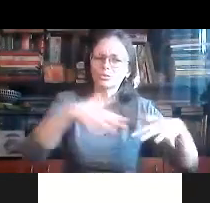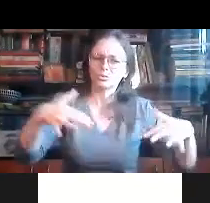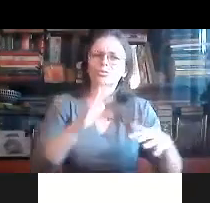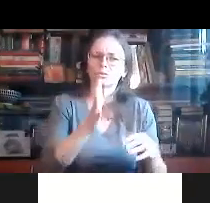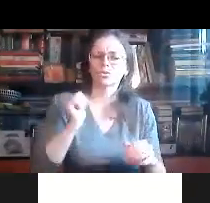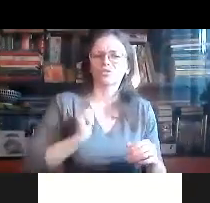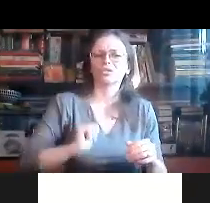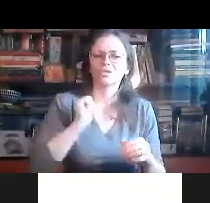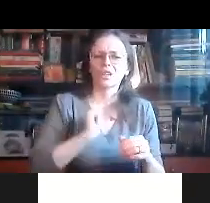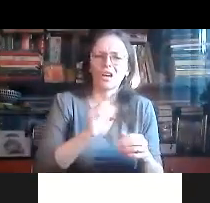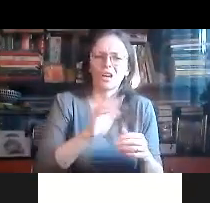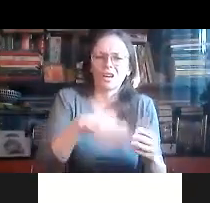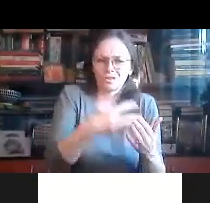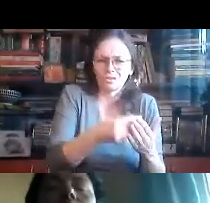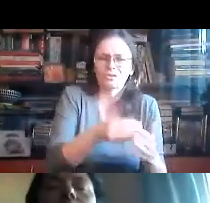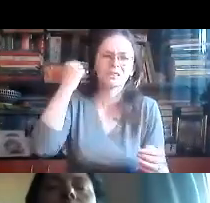мне кажется. Спасибо.